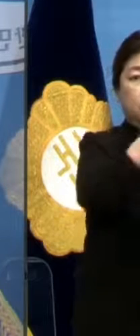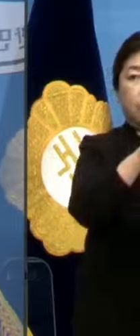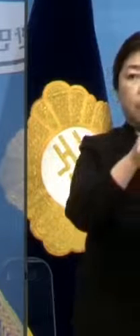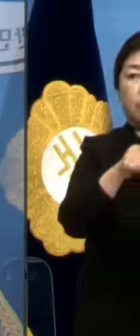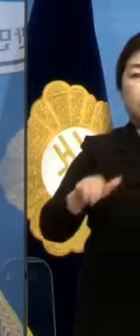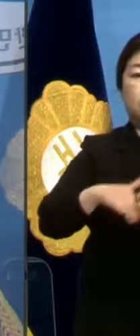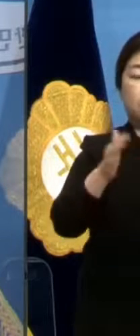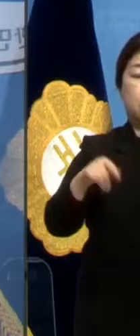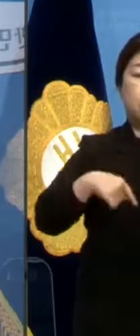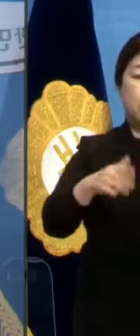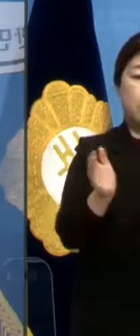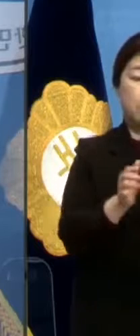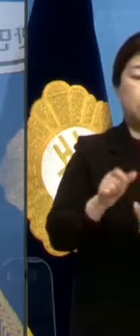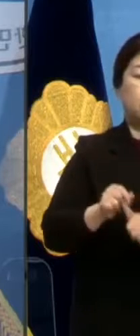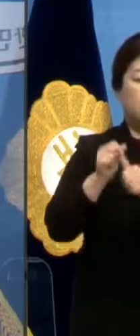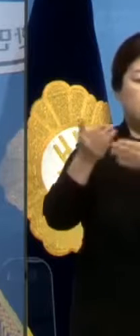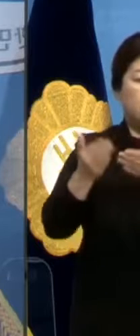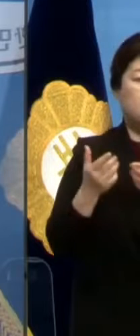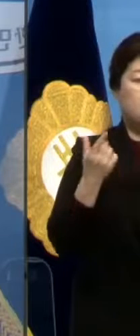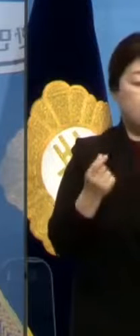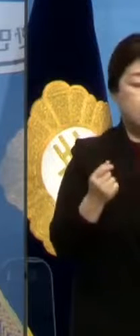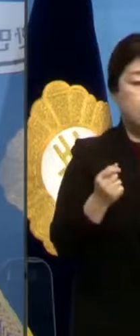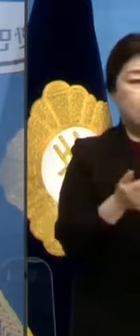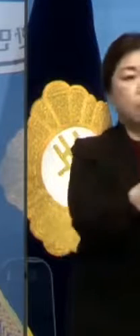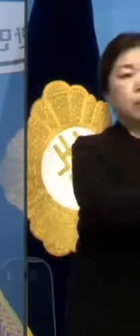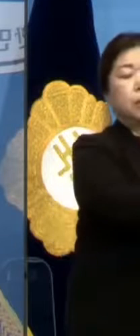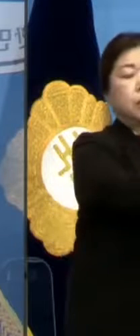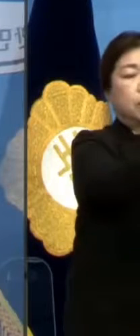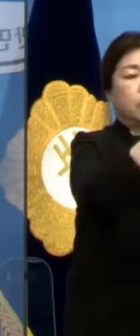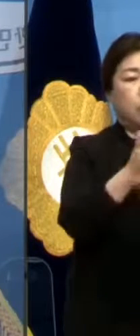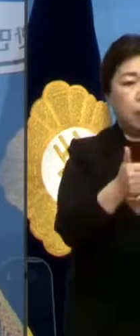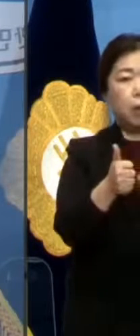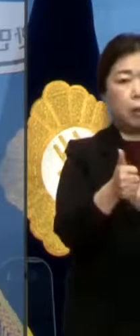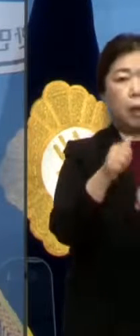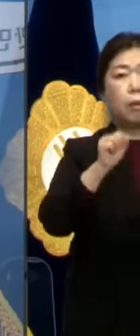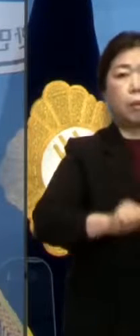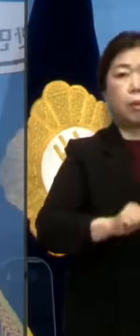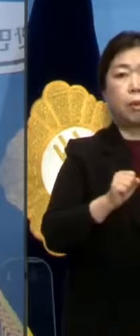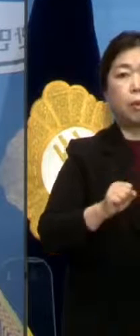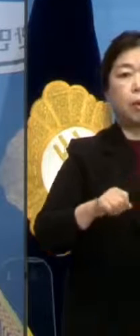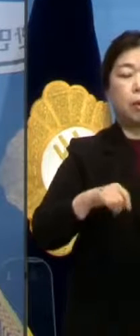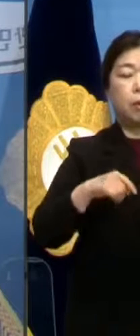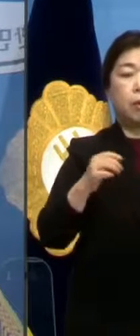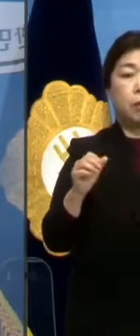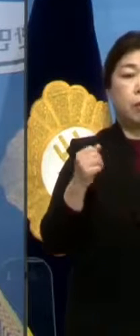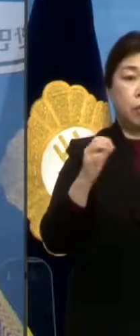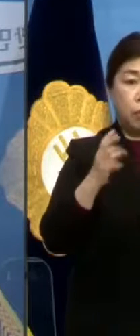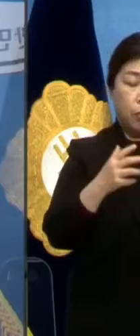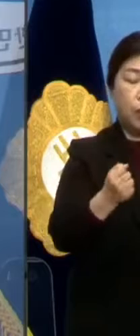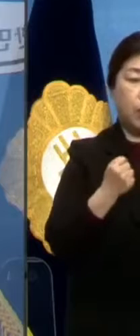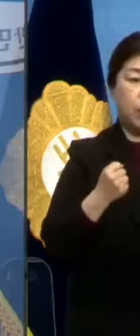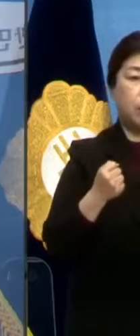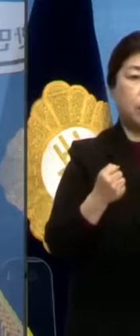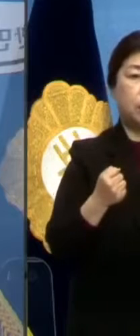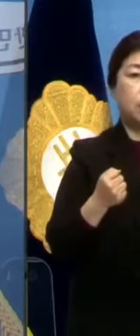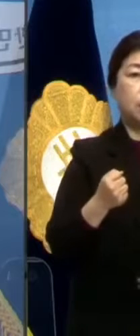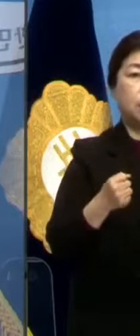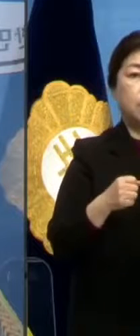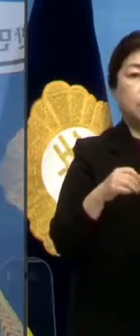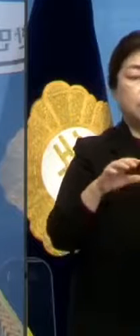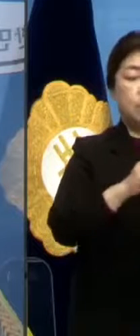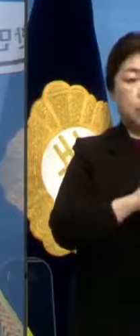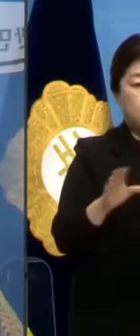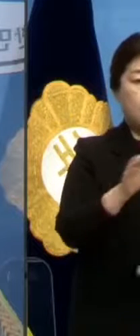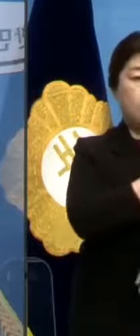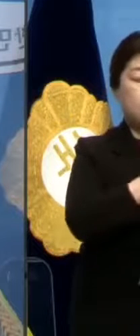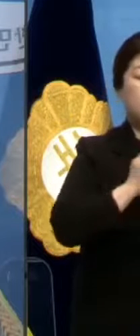전사인 양 모셔오겠다는 발상은 당을 망치는 행위이고 당원을 배신하는 행위라고